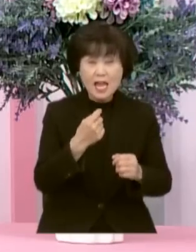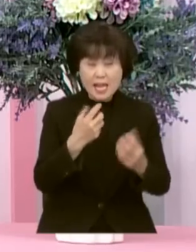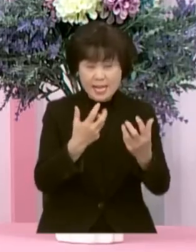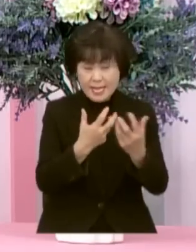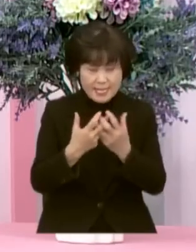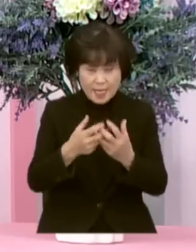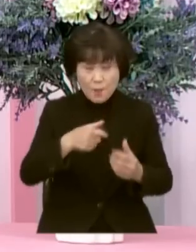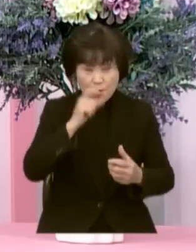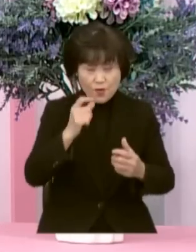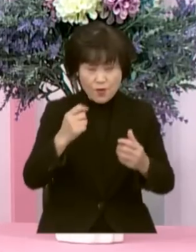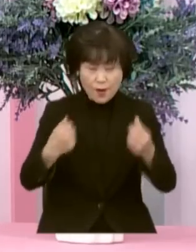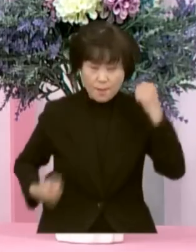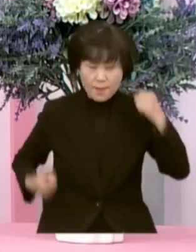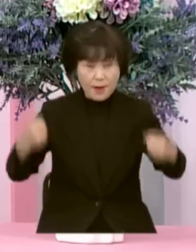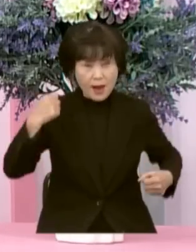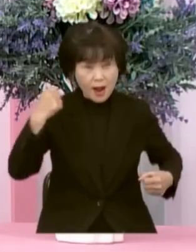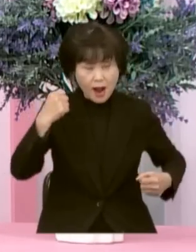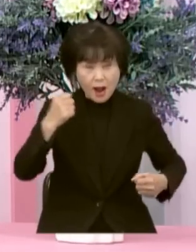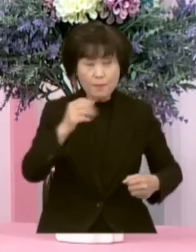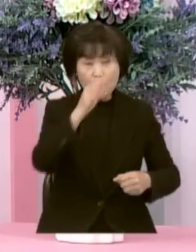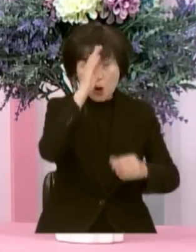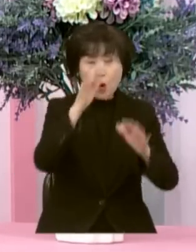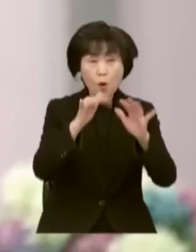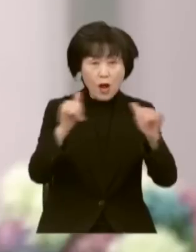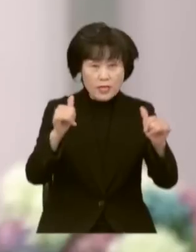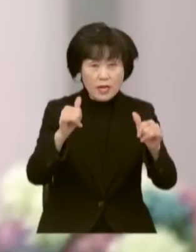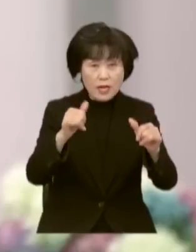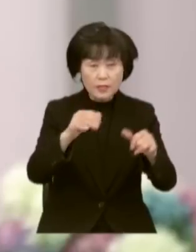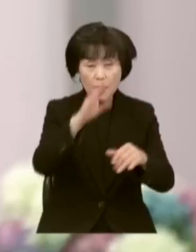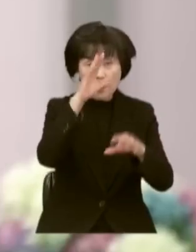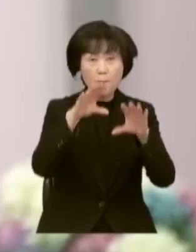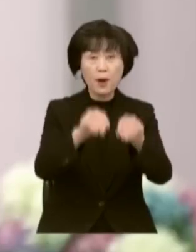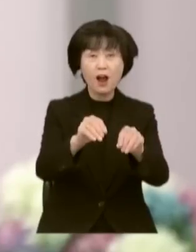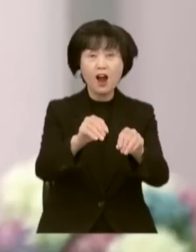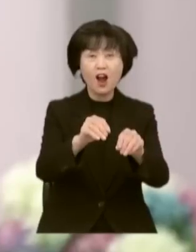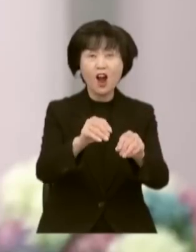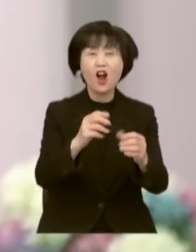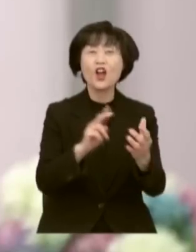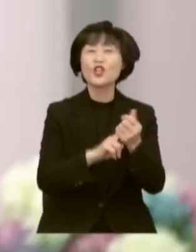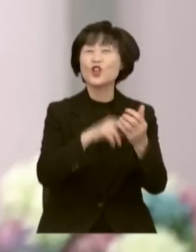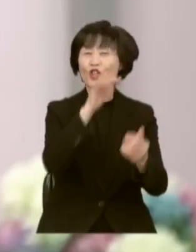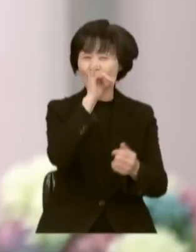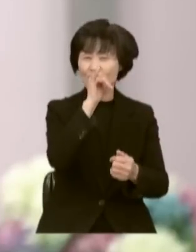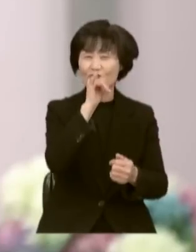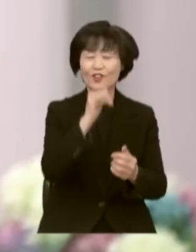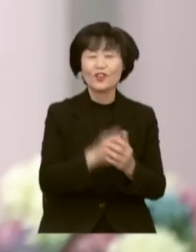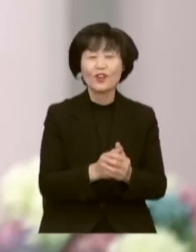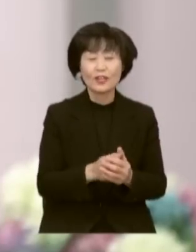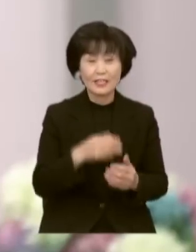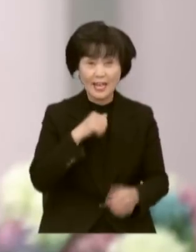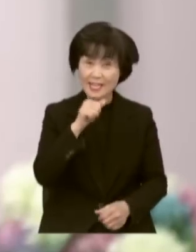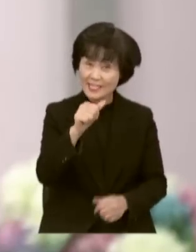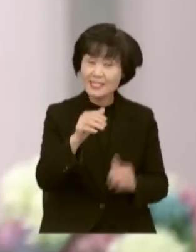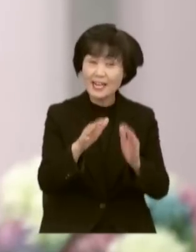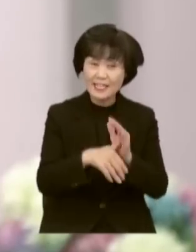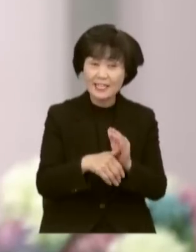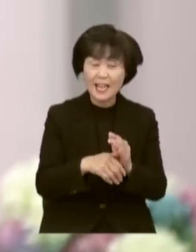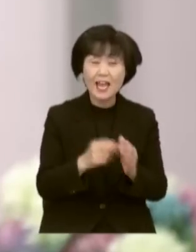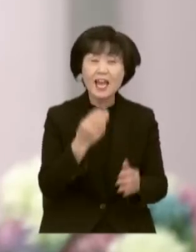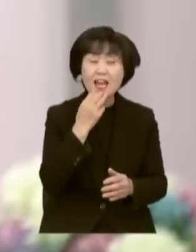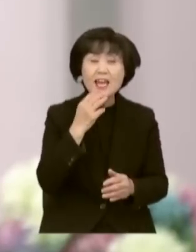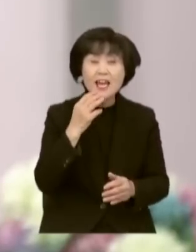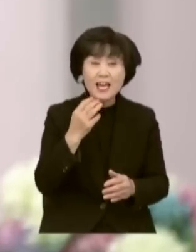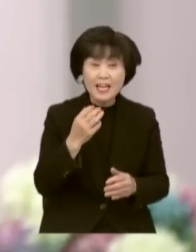환자들이 막 실제로 낫고 막 그런 일도 있었다고 하더라고요. 다섯 살 때 제가 다섯 살 때 경기도